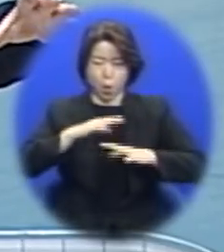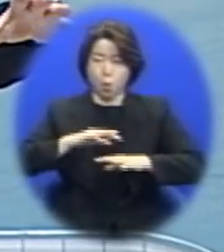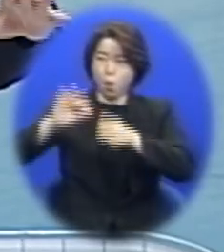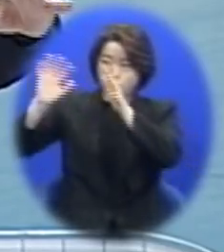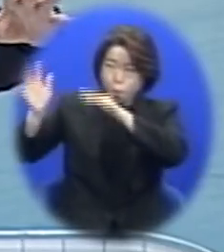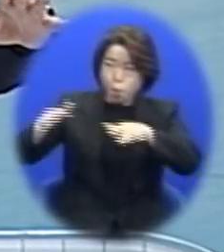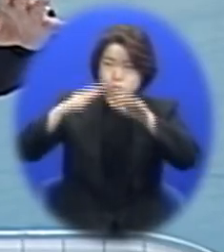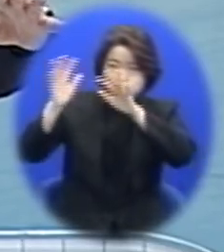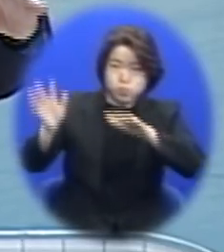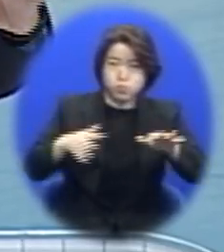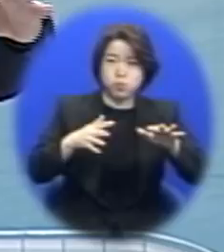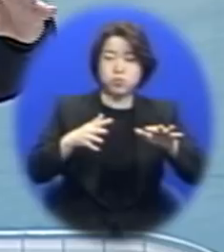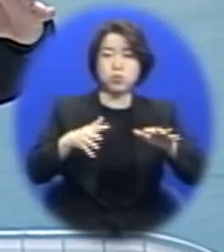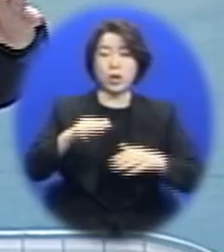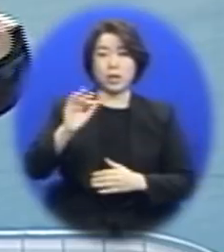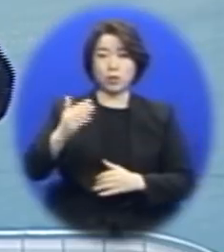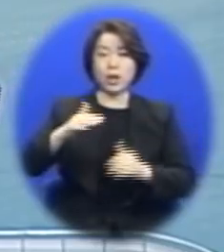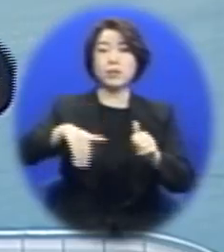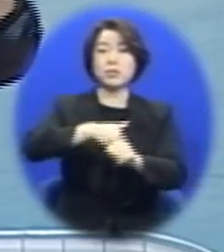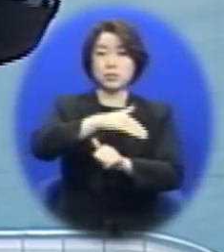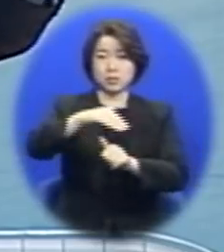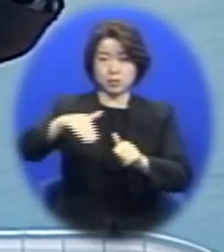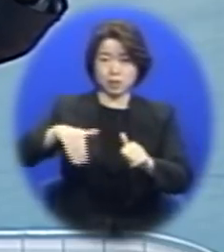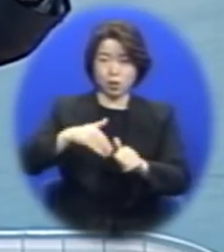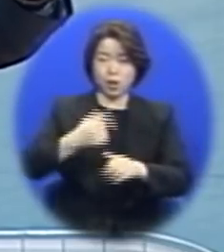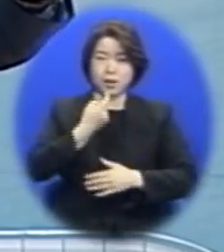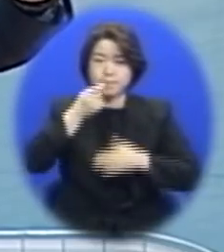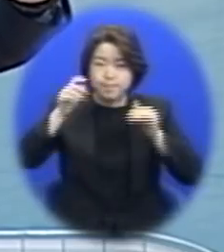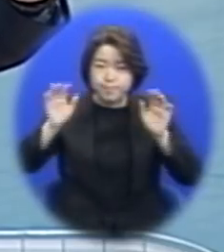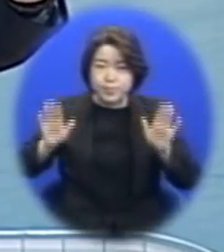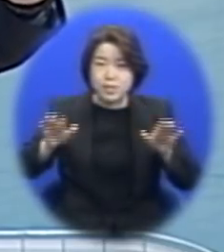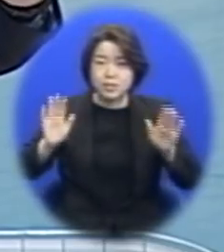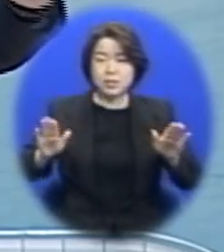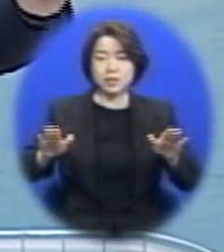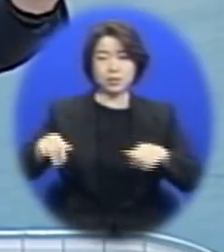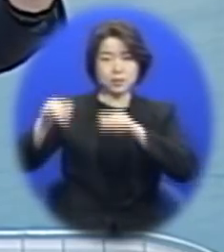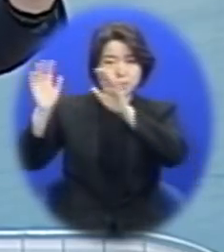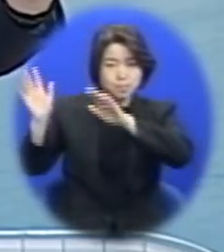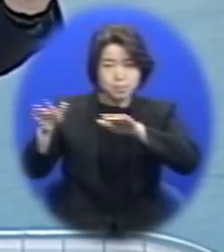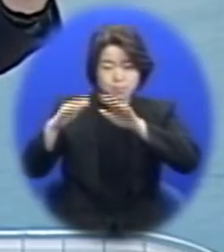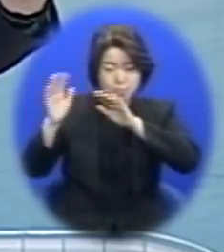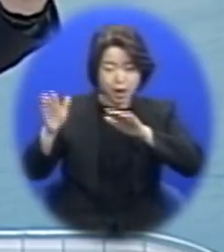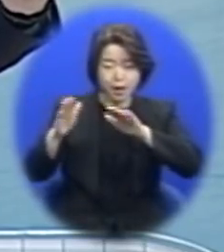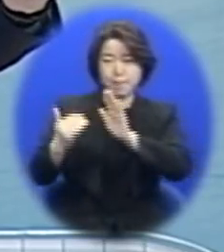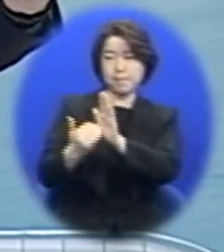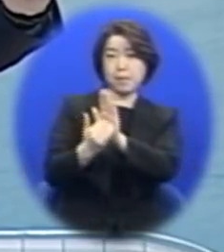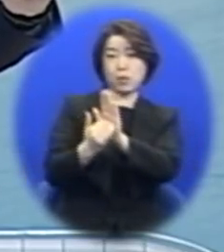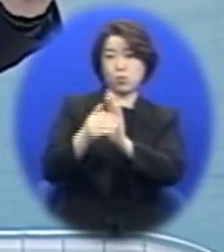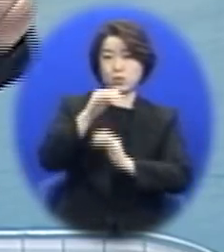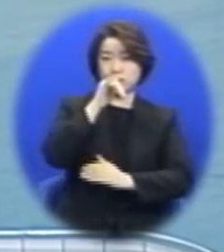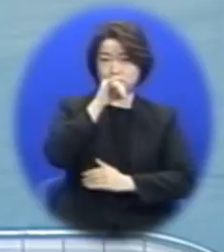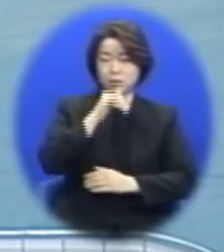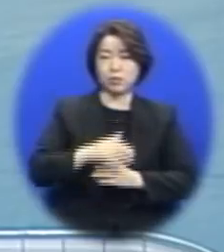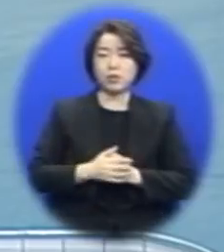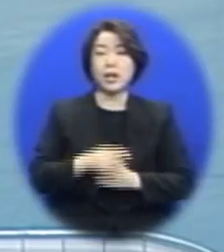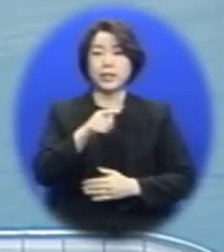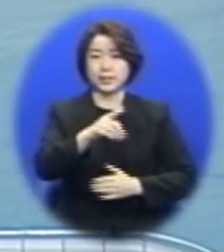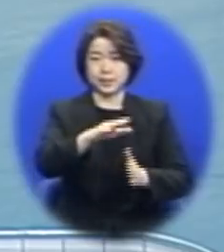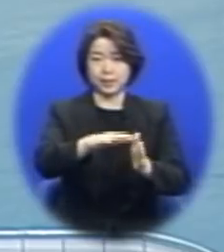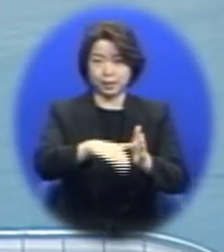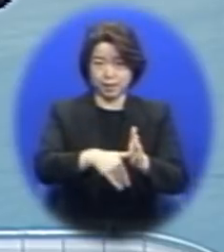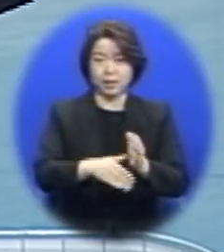불어오게 될 그런 상황에 천사들이 바람을 맞고 있었습니다. 근데